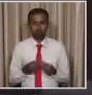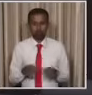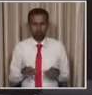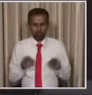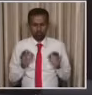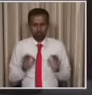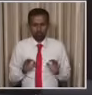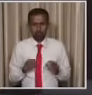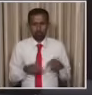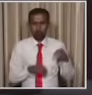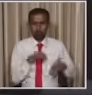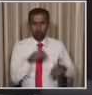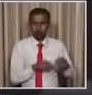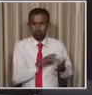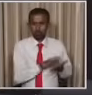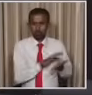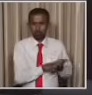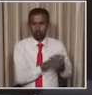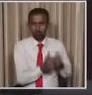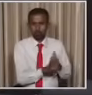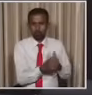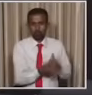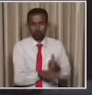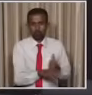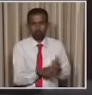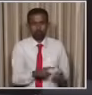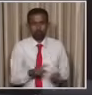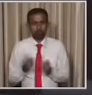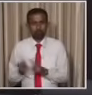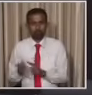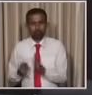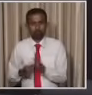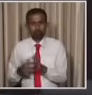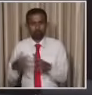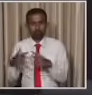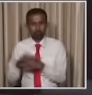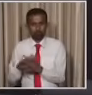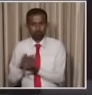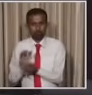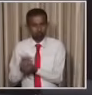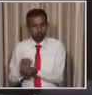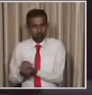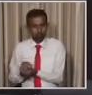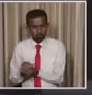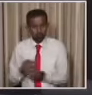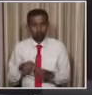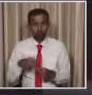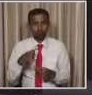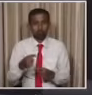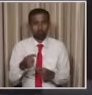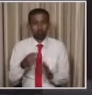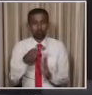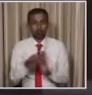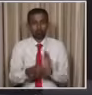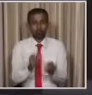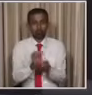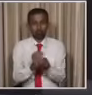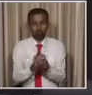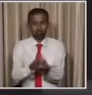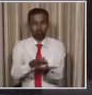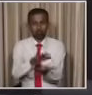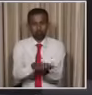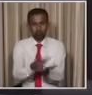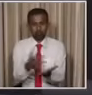එක පැත්තකින් දේශපාලන ස්ථාවරත්වය ඇති කරා, එක පැත්තකින් නීතියේ ආධිපත්‍ය ඇති කරා, එක පැත්තකින් ජාතික ආරක්ෂාව තහවුරු